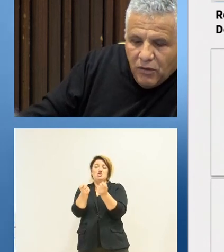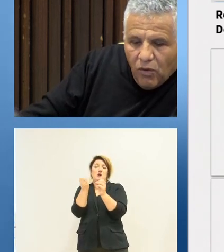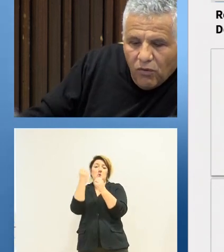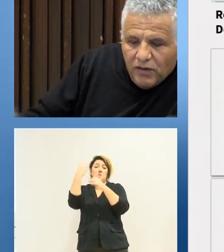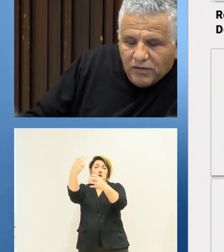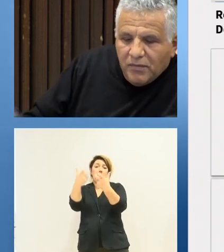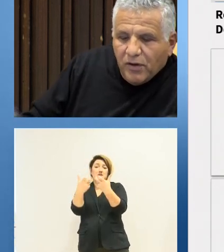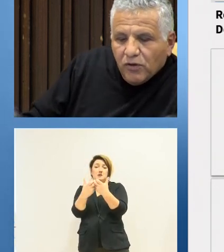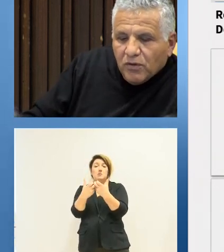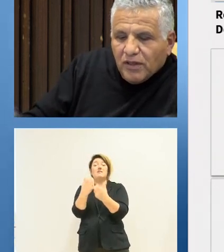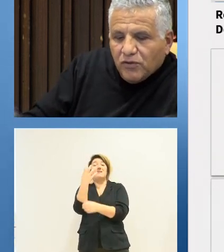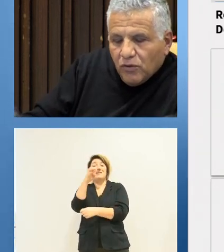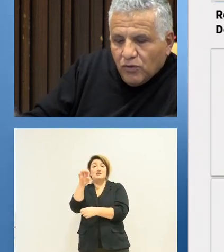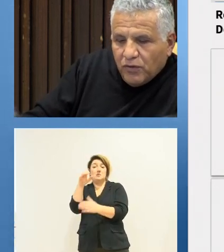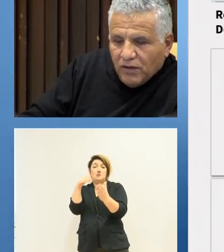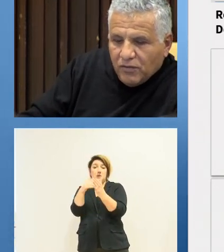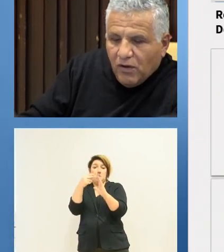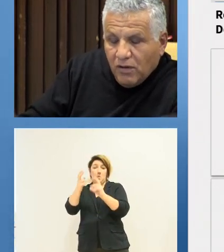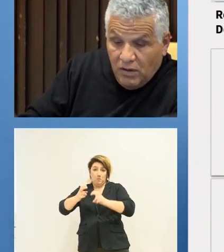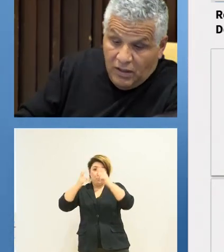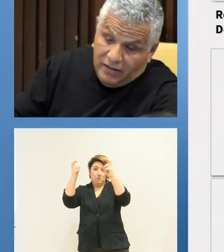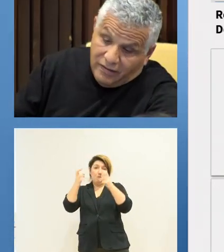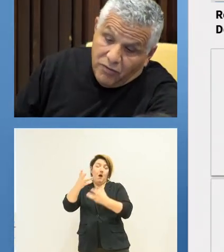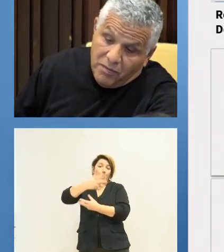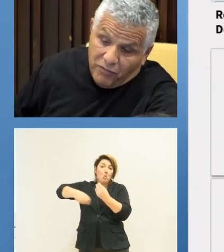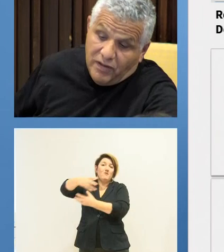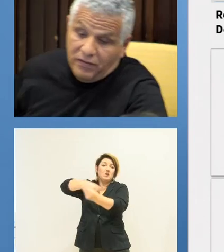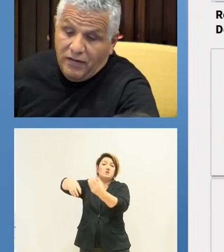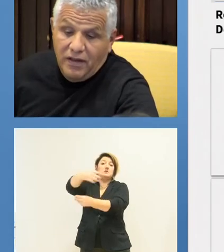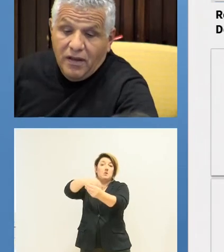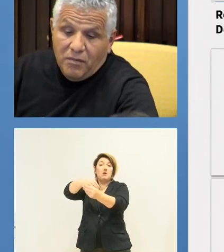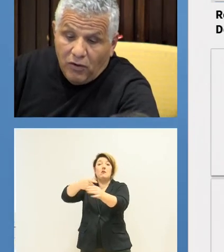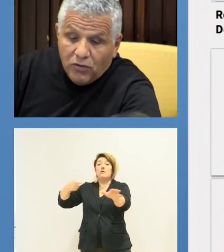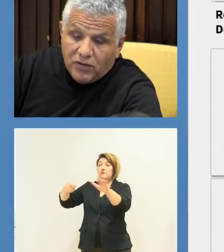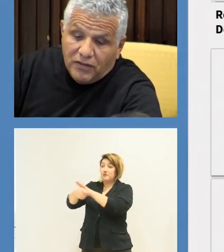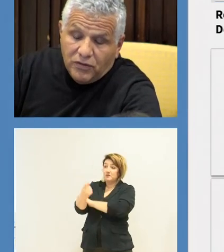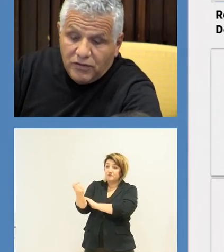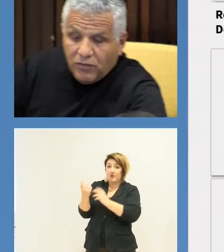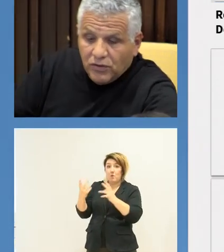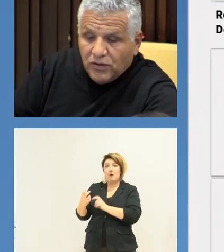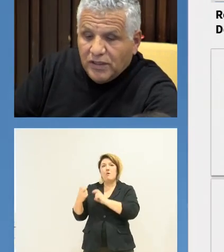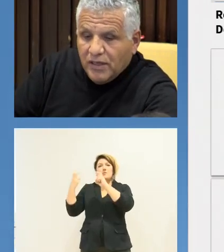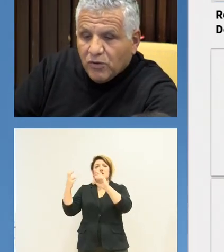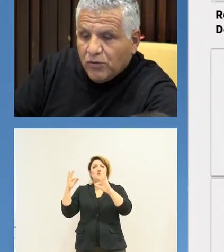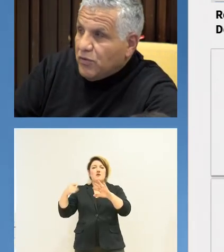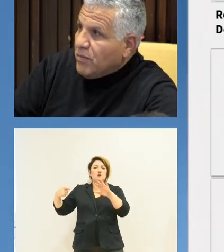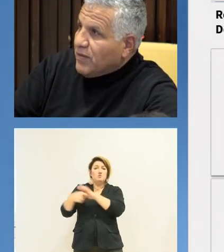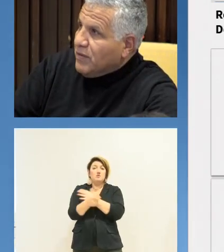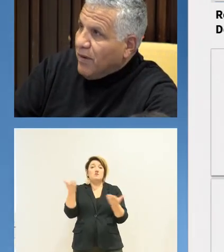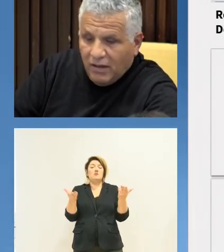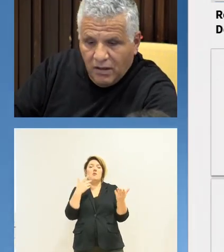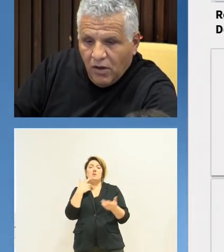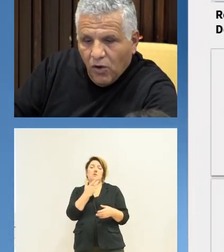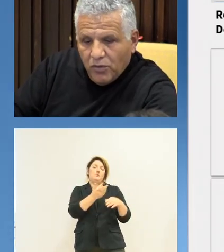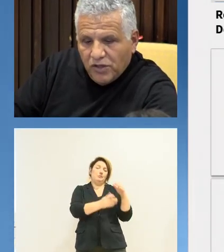400000 euros financée par une augmentation de l'autofinancement qui sera lui même financé par l'augmentation des subventions d'équilibré du budget principal